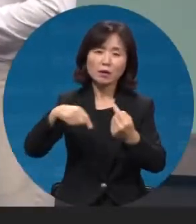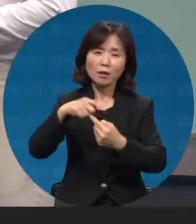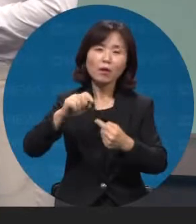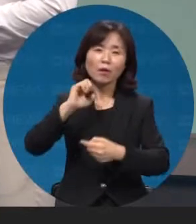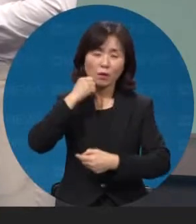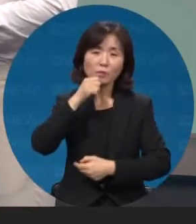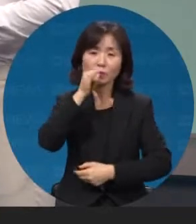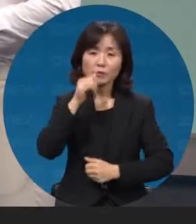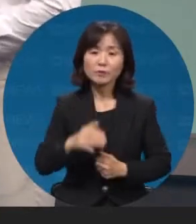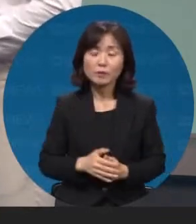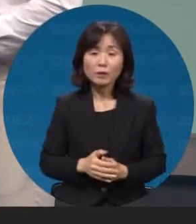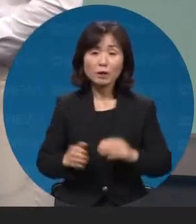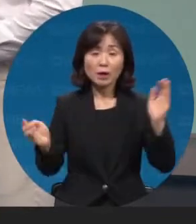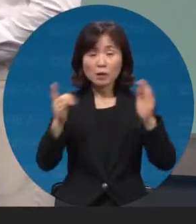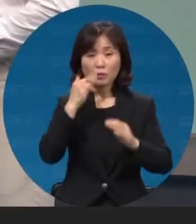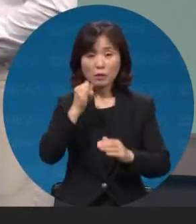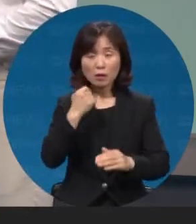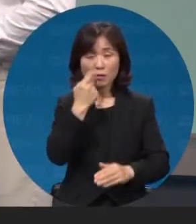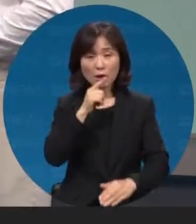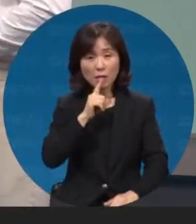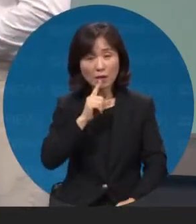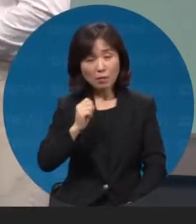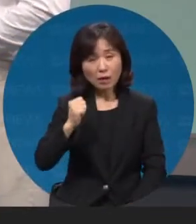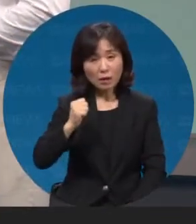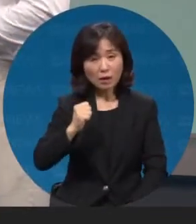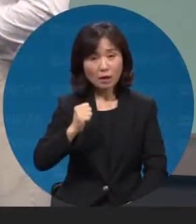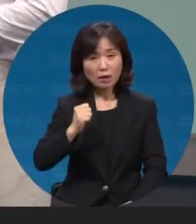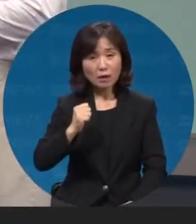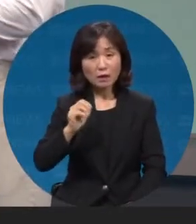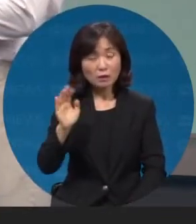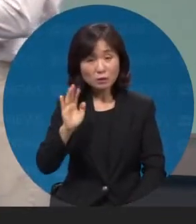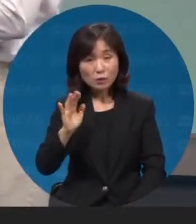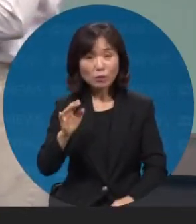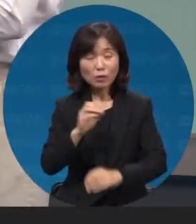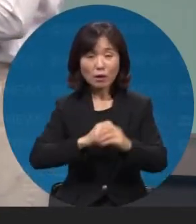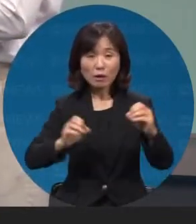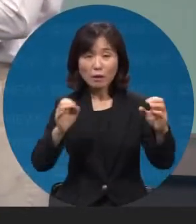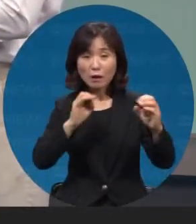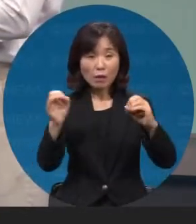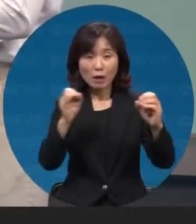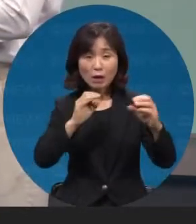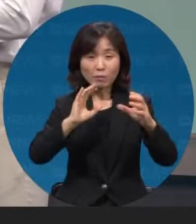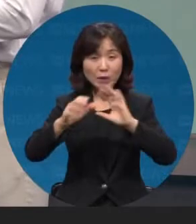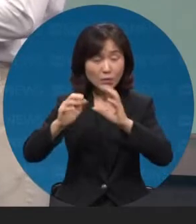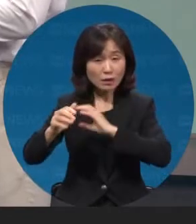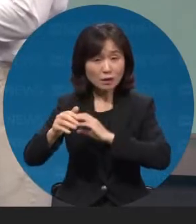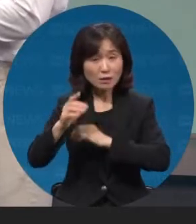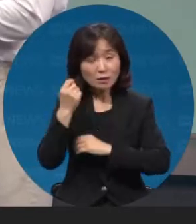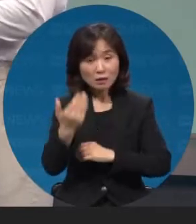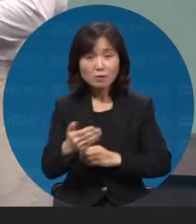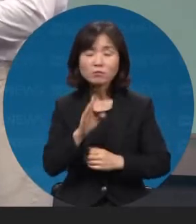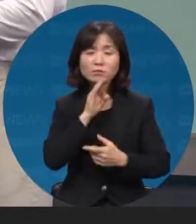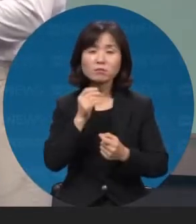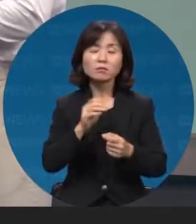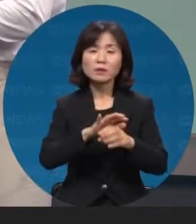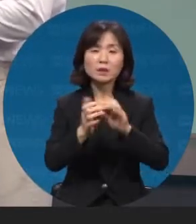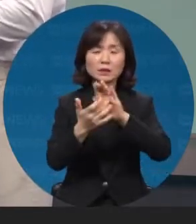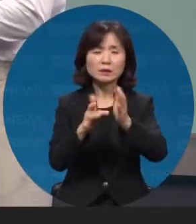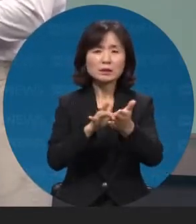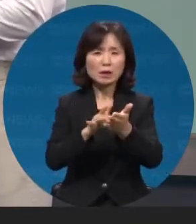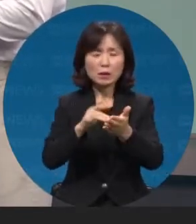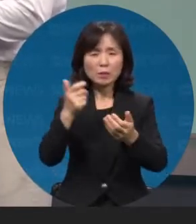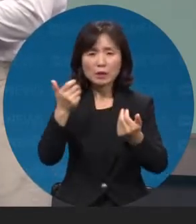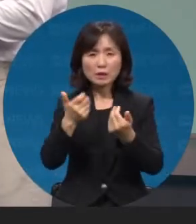학부모들이 그냥 이 킴이 센 정도가 아니라 아예 대화가 안되는 경우도 있다고요 그렇습니다 단순히 백신의 반대하는 의견만 말하는게 아니라